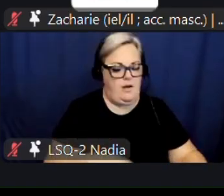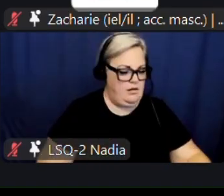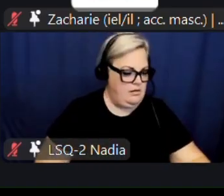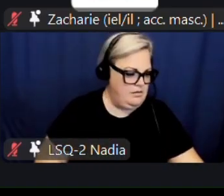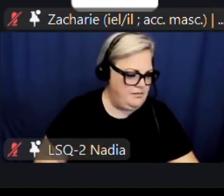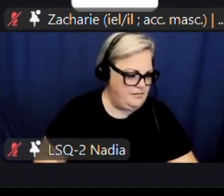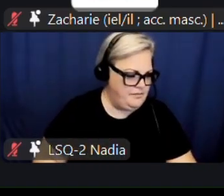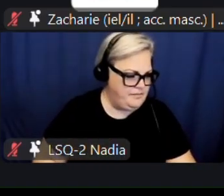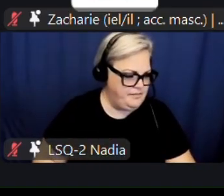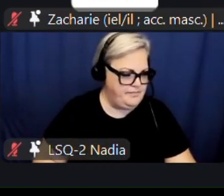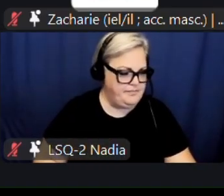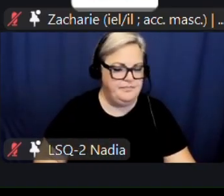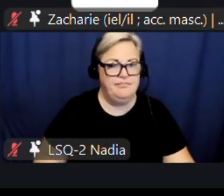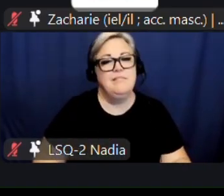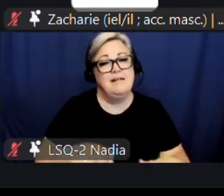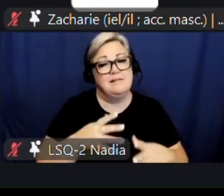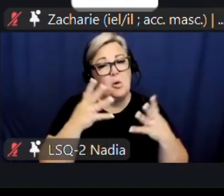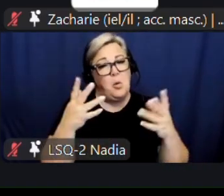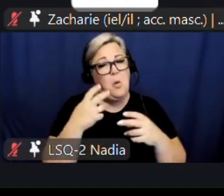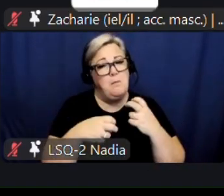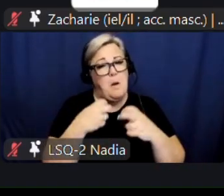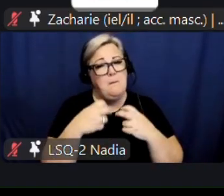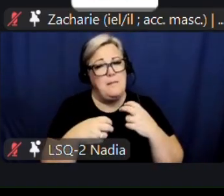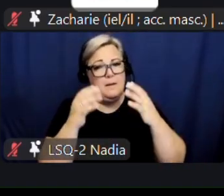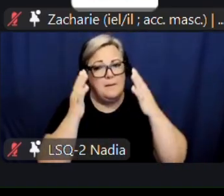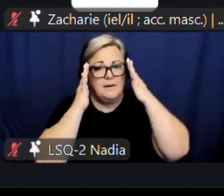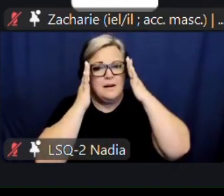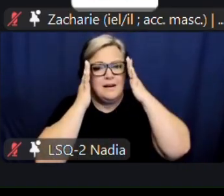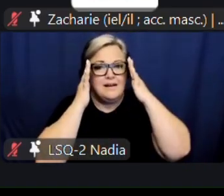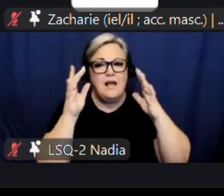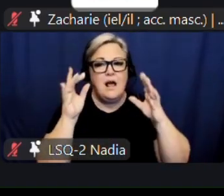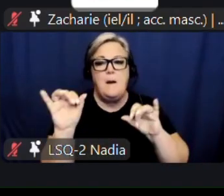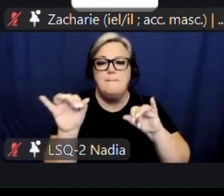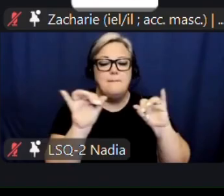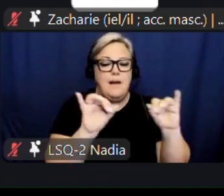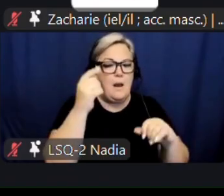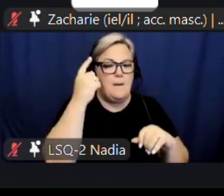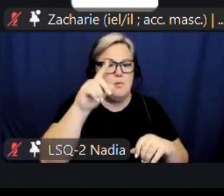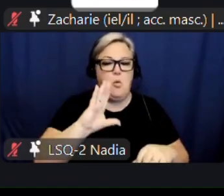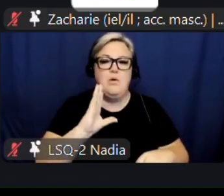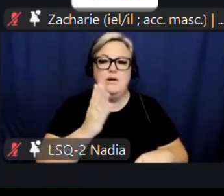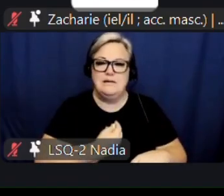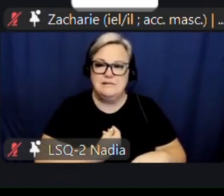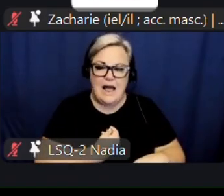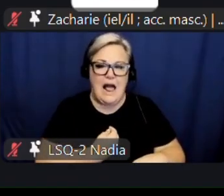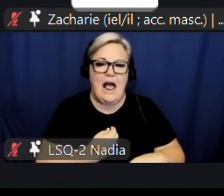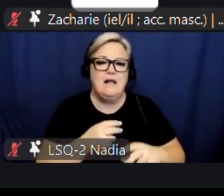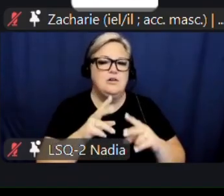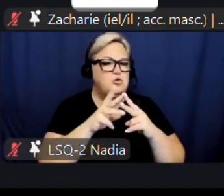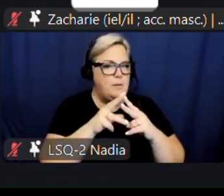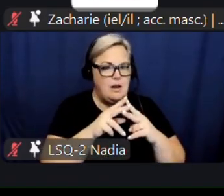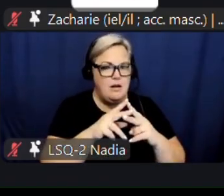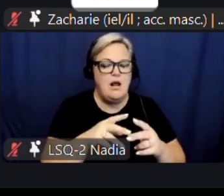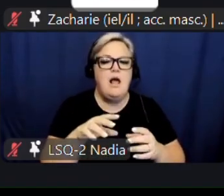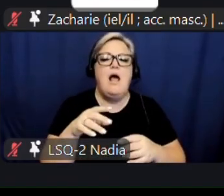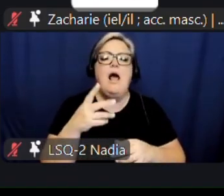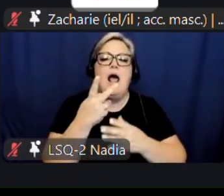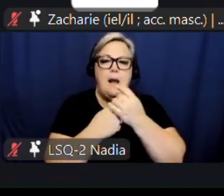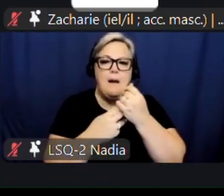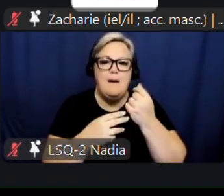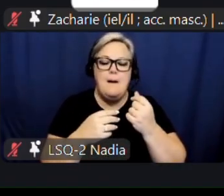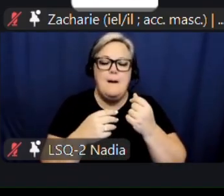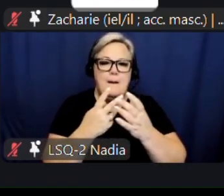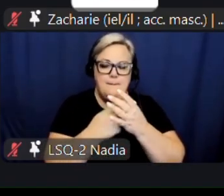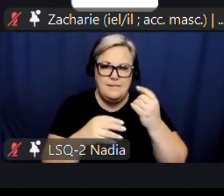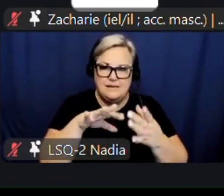Donc, on voit effectivement que c'est un problème. Et c'est particulièrement le cas pour les personnes trans, non-binaires, bispirituelles, intersexes et asexuelles.